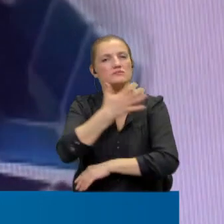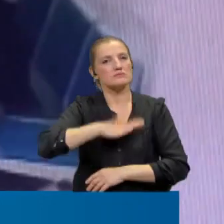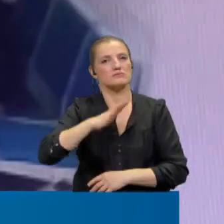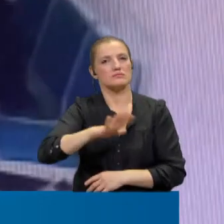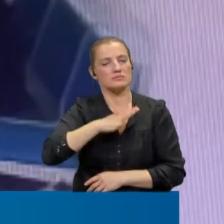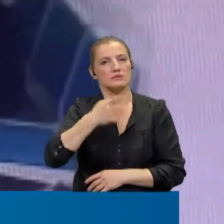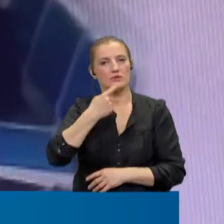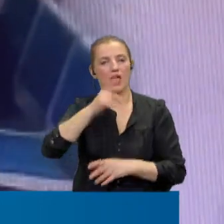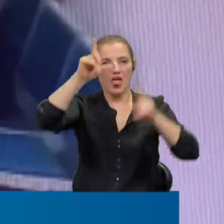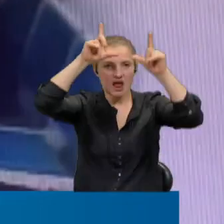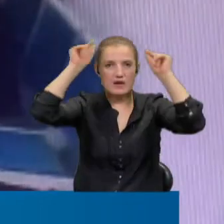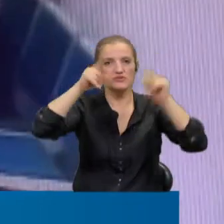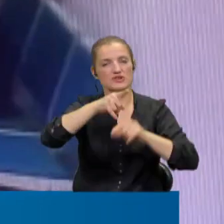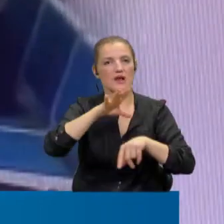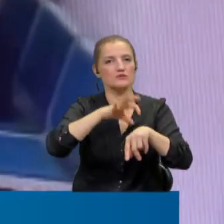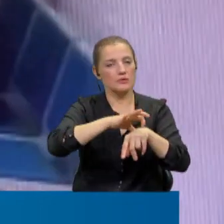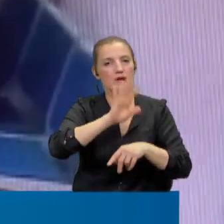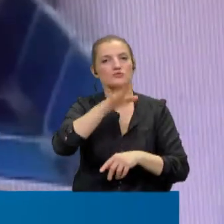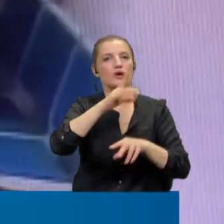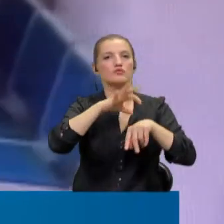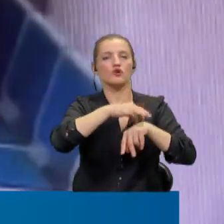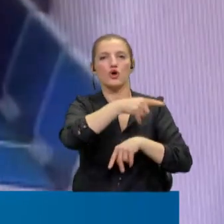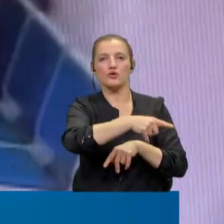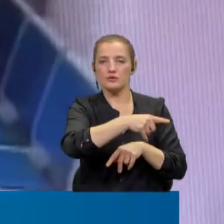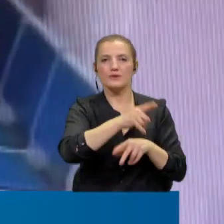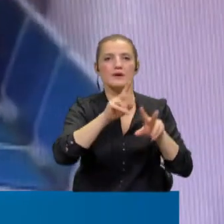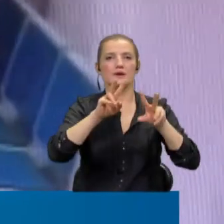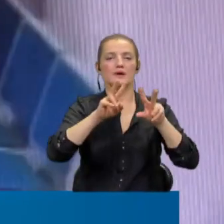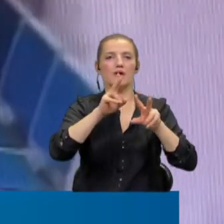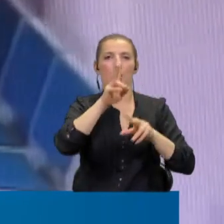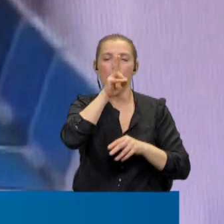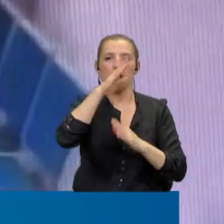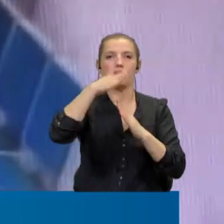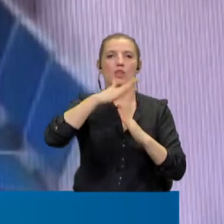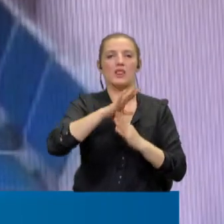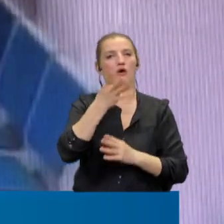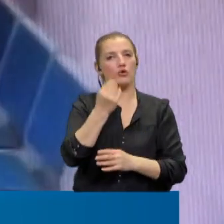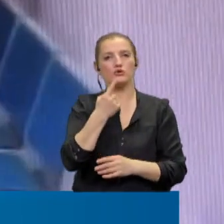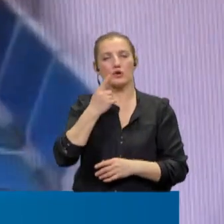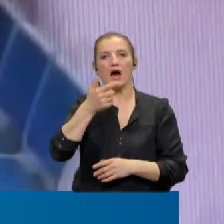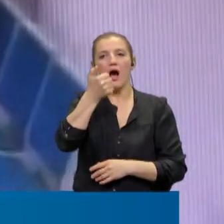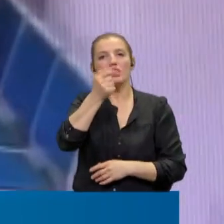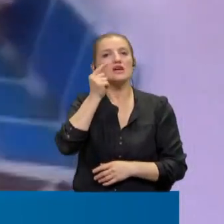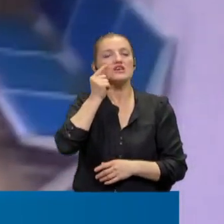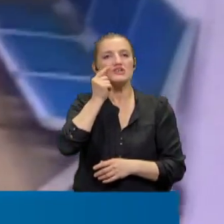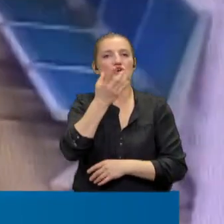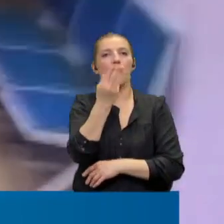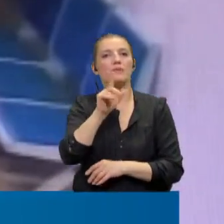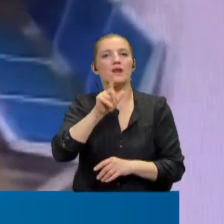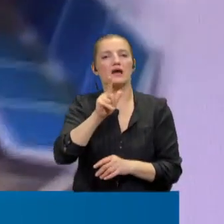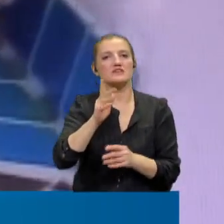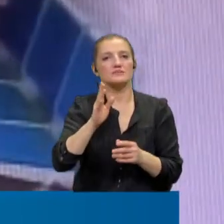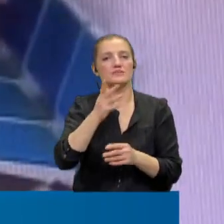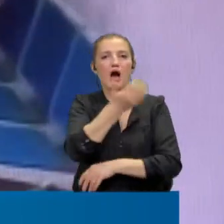önce hemşire Merve Nur Yılmaz sonra Doktor Veli Çelebi öyle tatil olduğunu Aşı yapılması için altı kişinin Hı hı